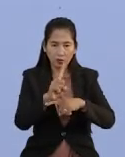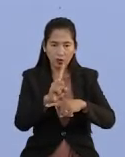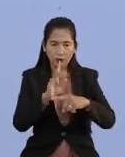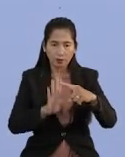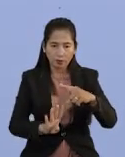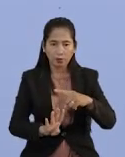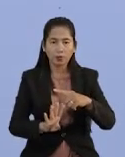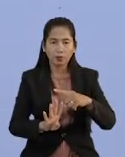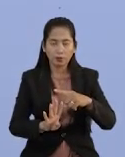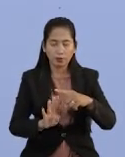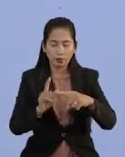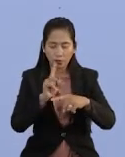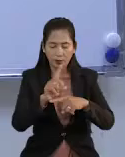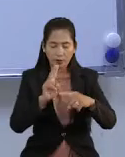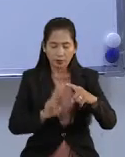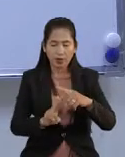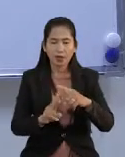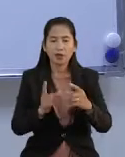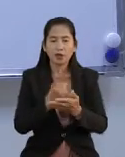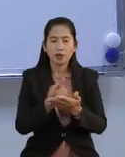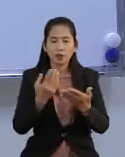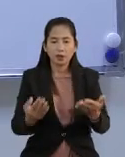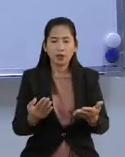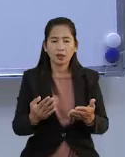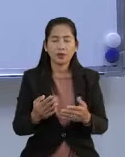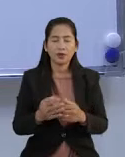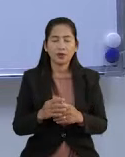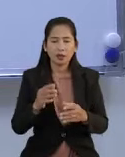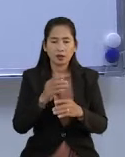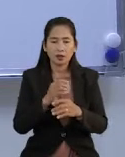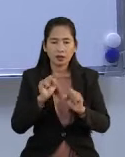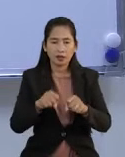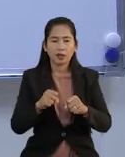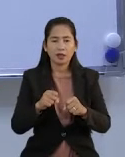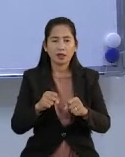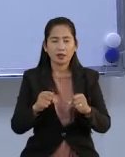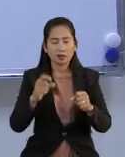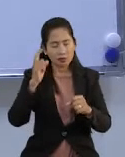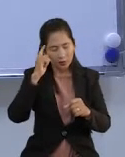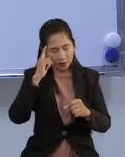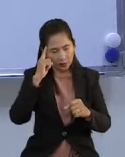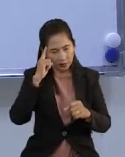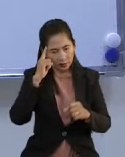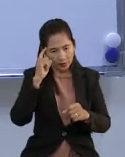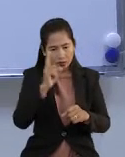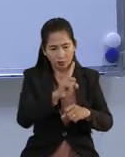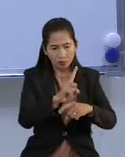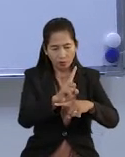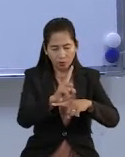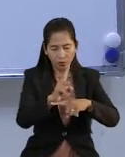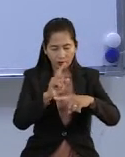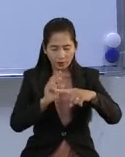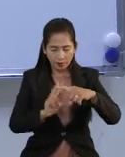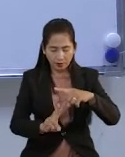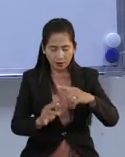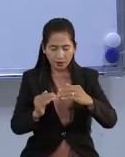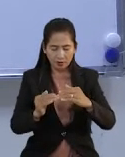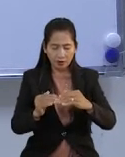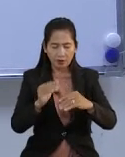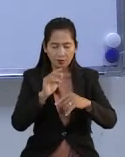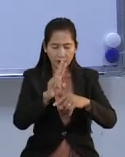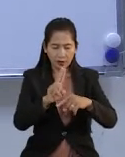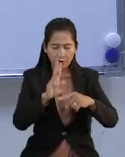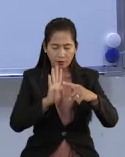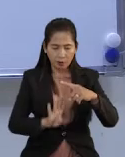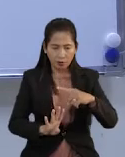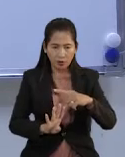phía, phía phì. Chà, đôi chứ nế, dương à tiên bàn thá, môi phía phí, xma nâng